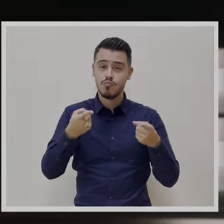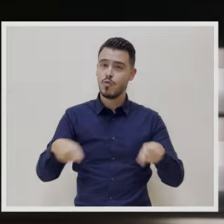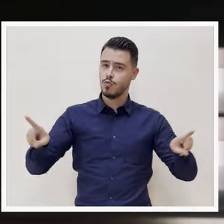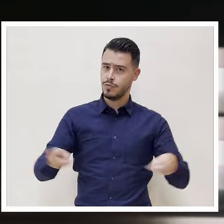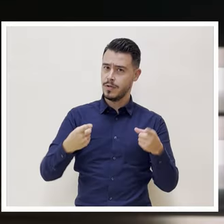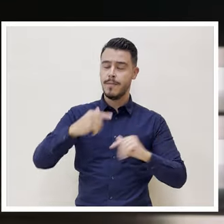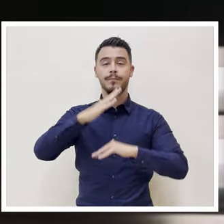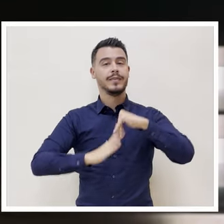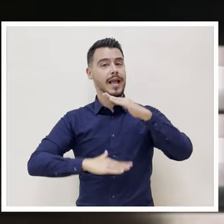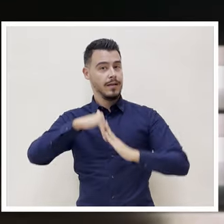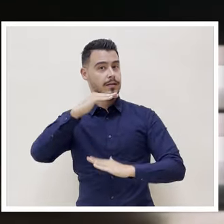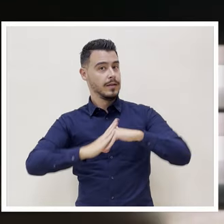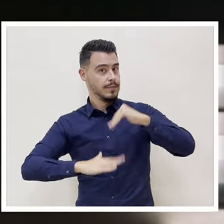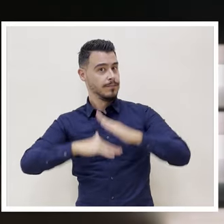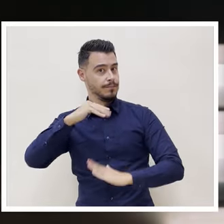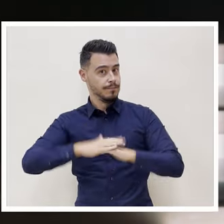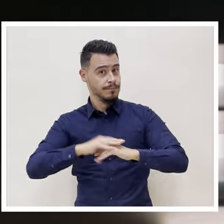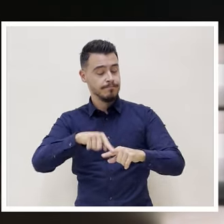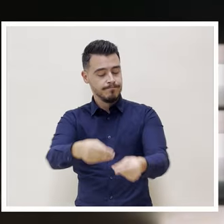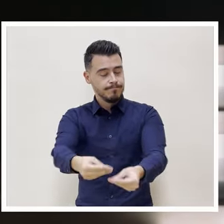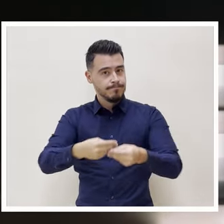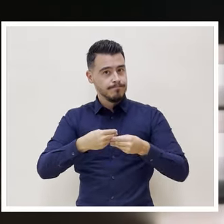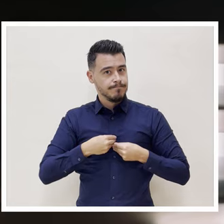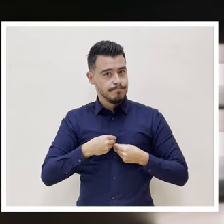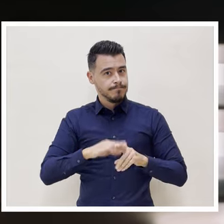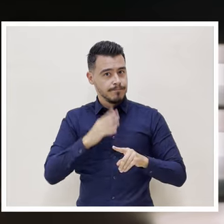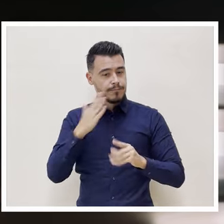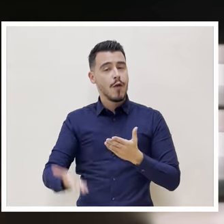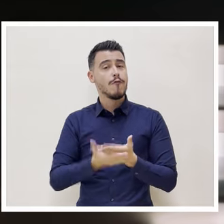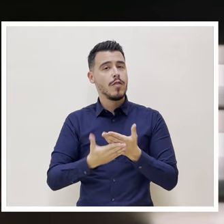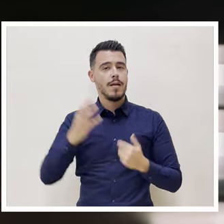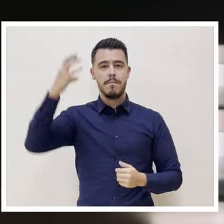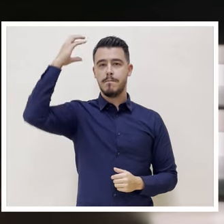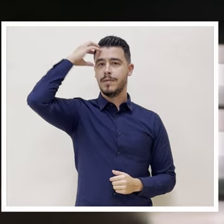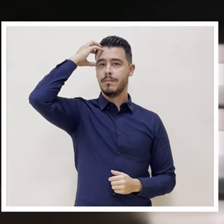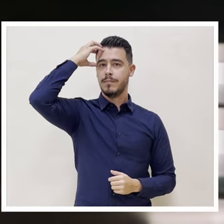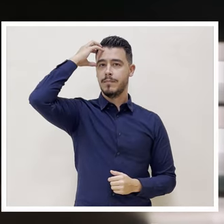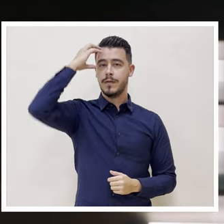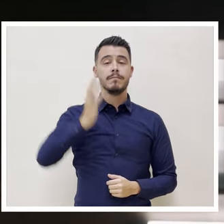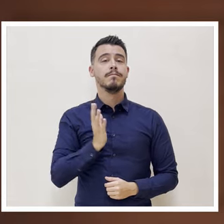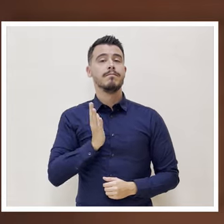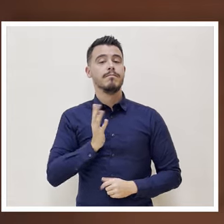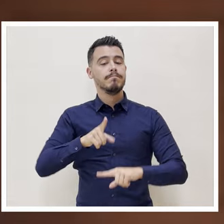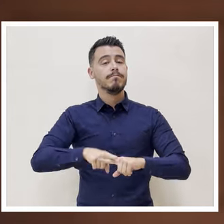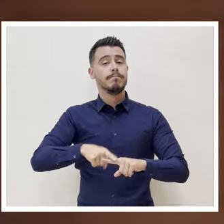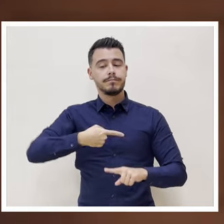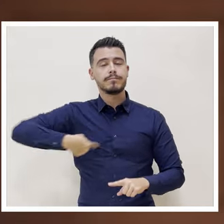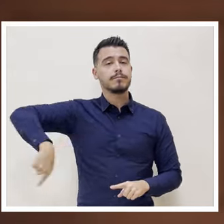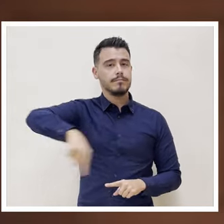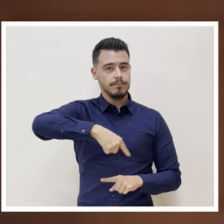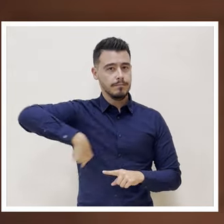Η ποίηση και η μουσική, η τέχνη γενικότερα, υπηρετούν τη μνήμη. Οι